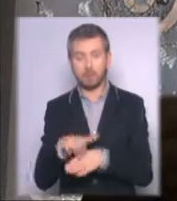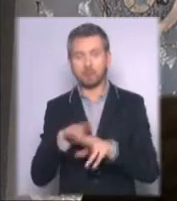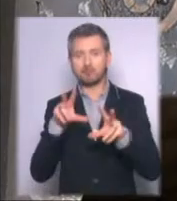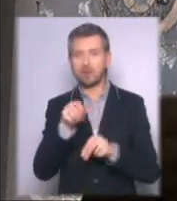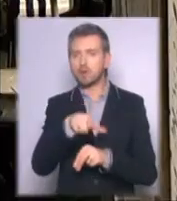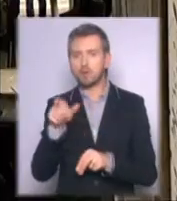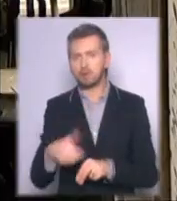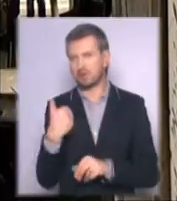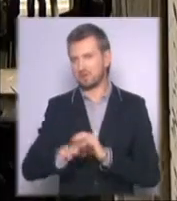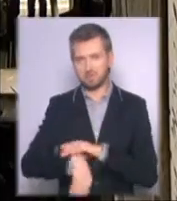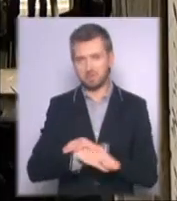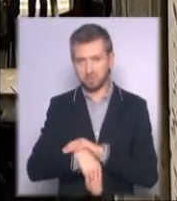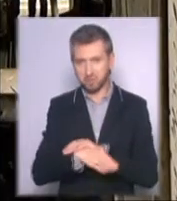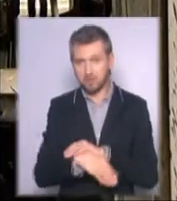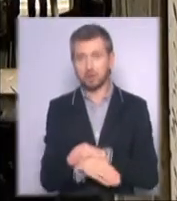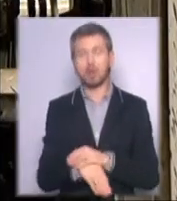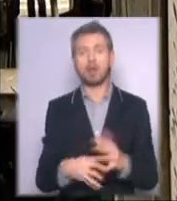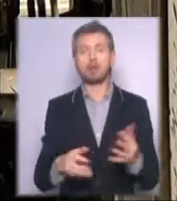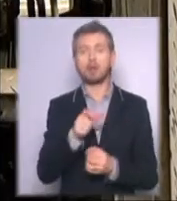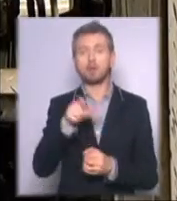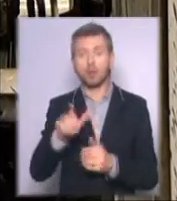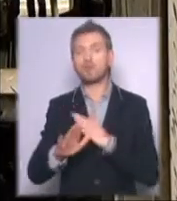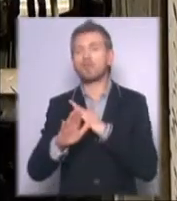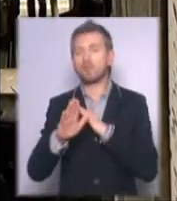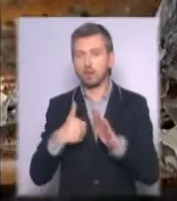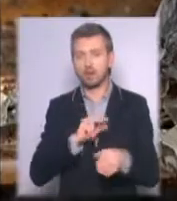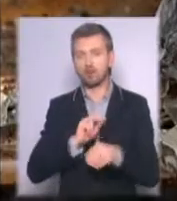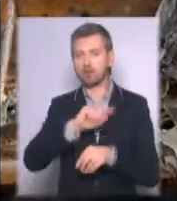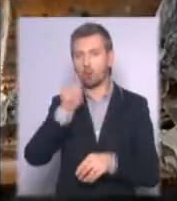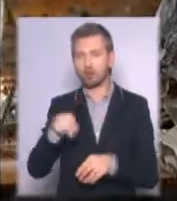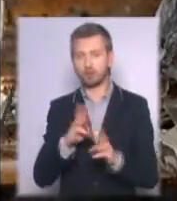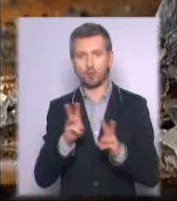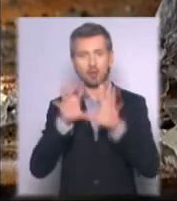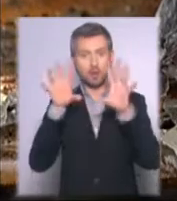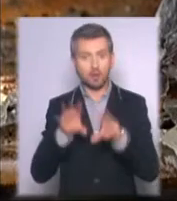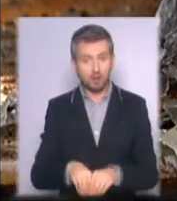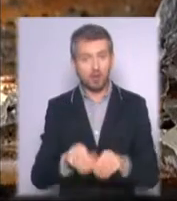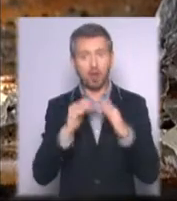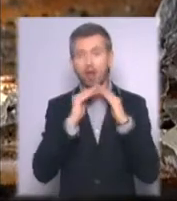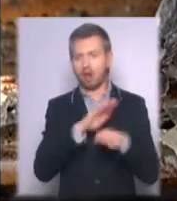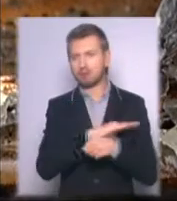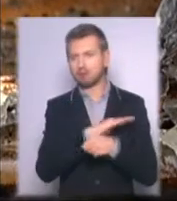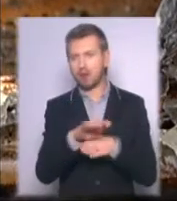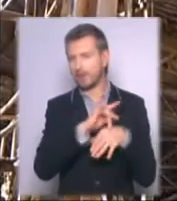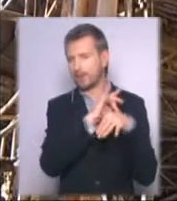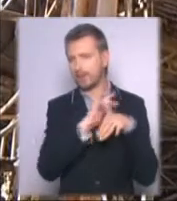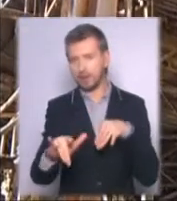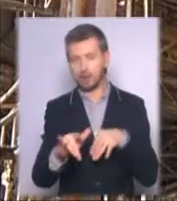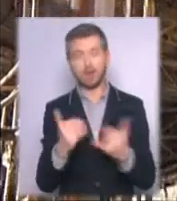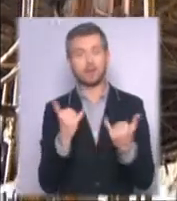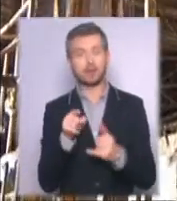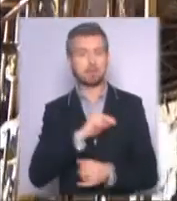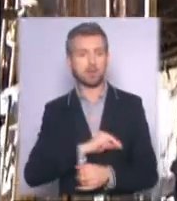було. Рятувальників викликали перехожі за годину. Пожежу загасили, утім мафи згоріли дощенту. Зараз на згарищі